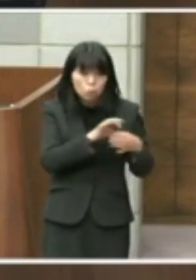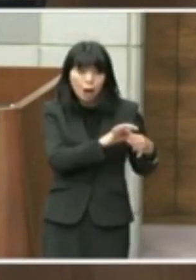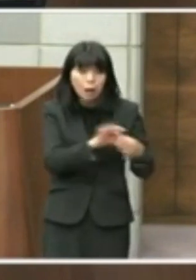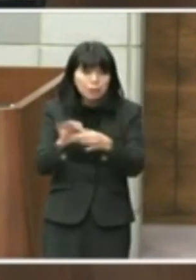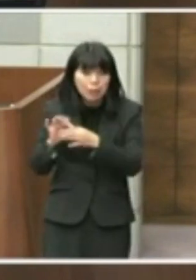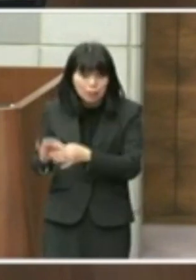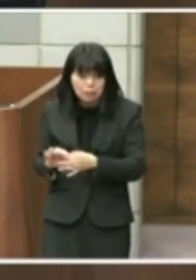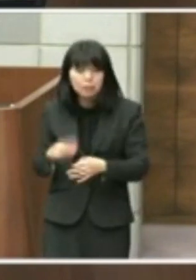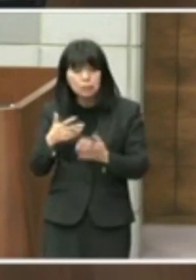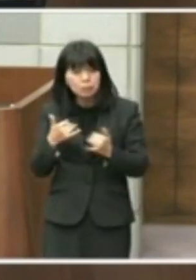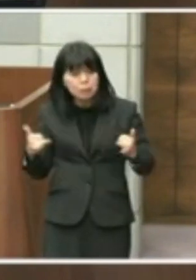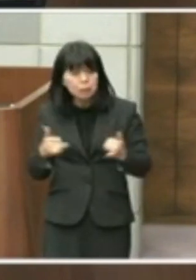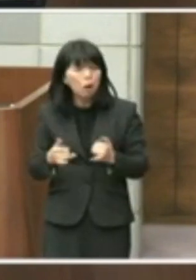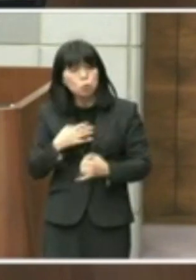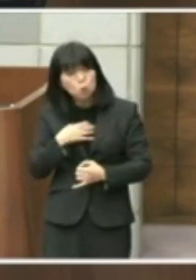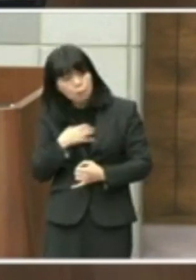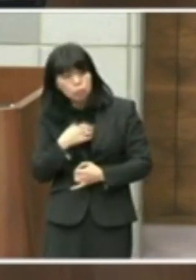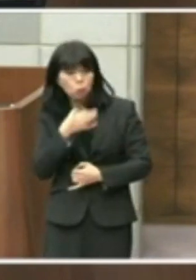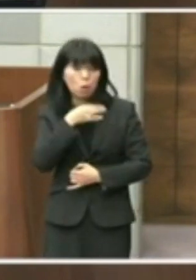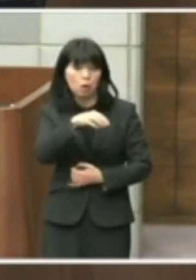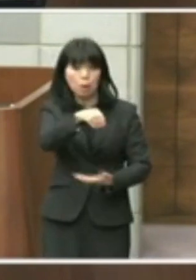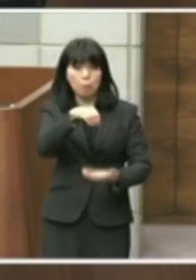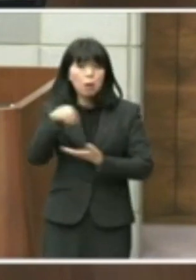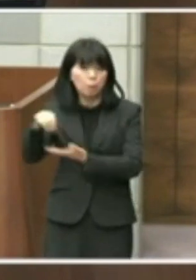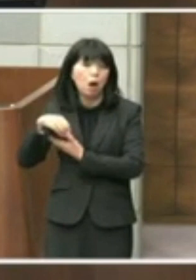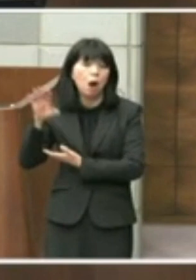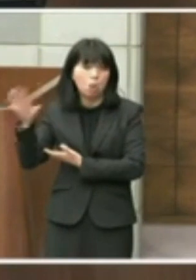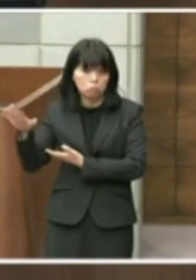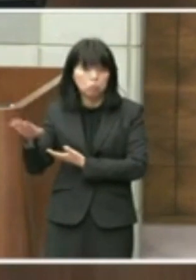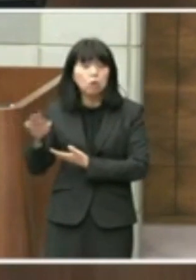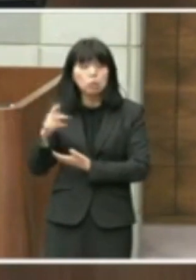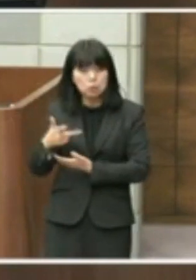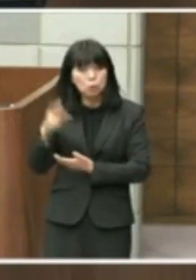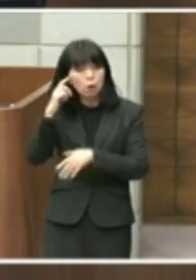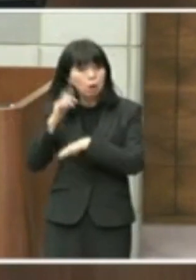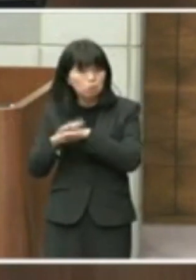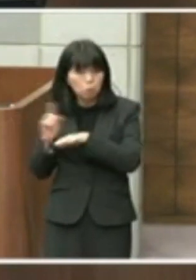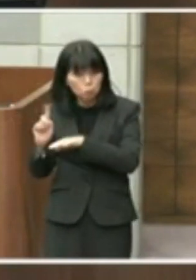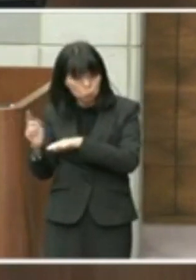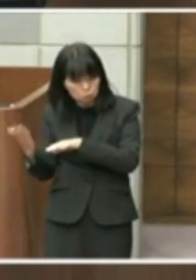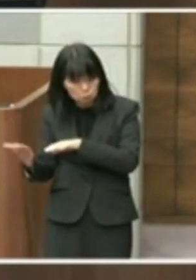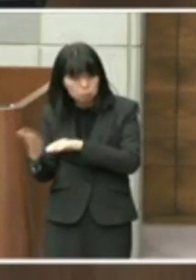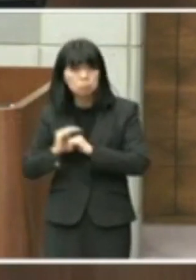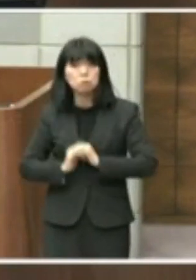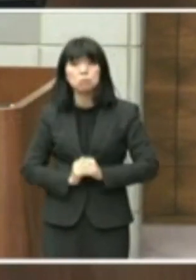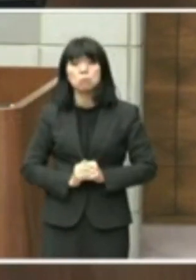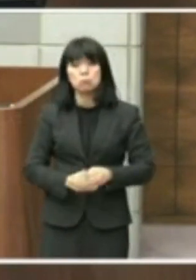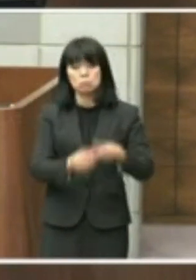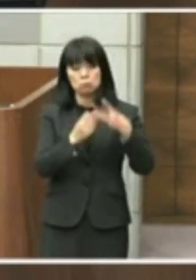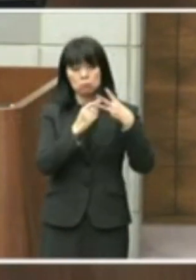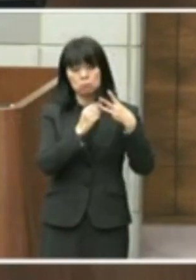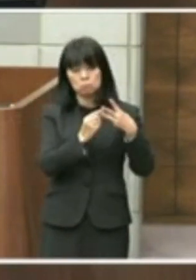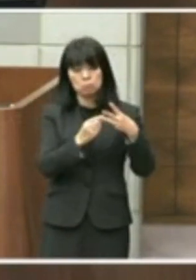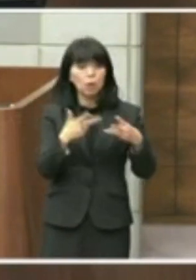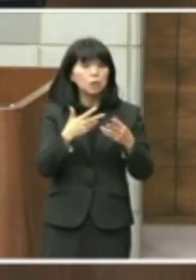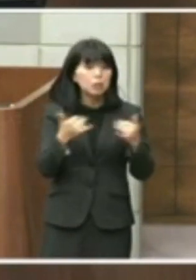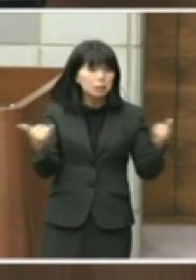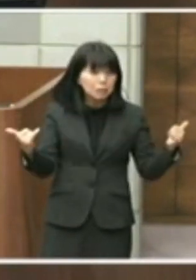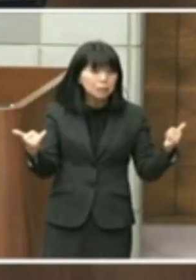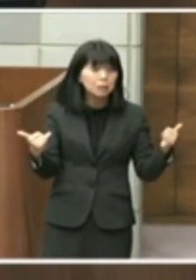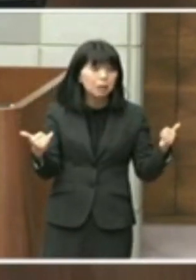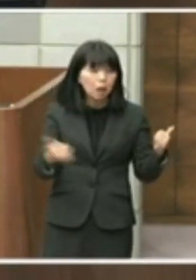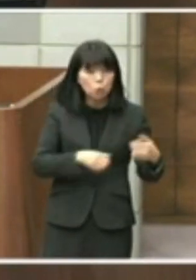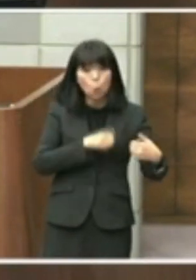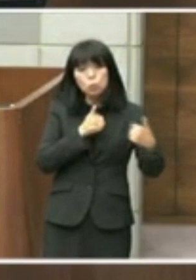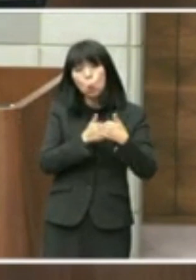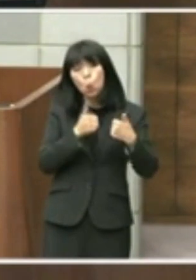市民から不安の声をいただいていますが市の見解はいかがでしょうか。3点目は市民からの